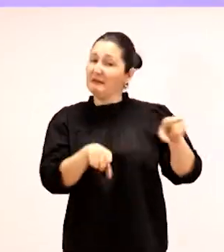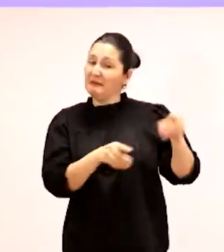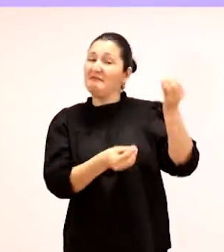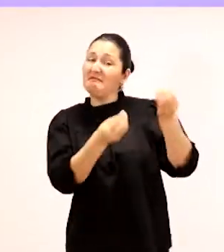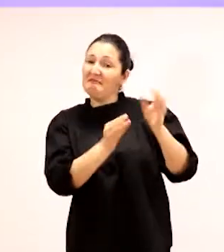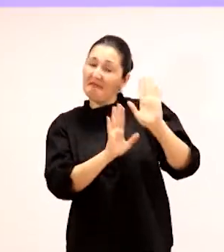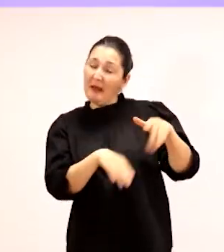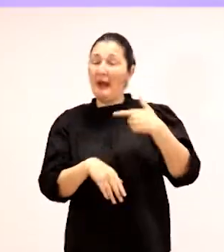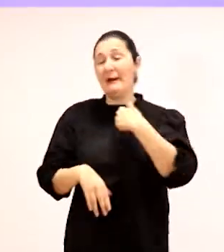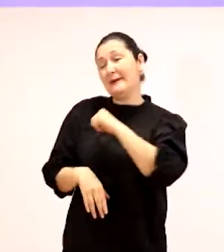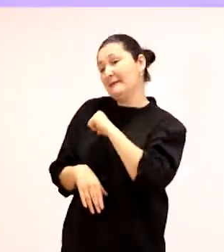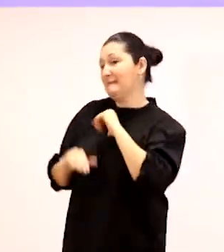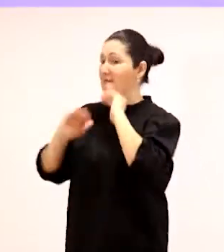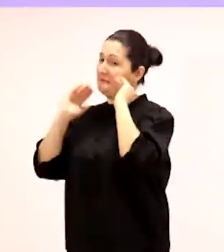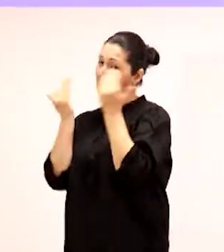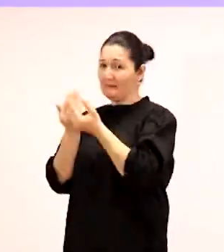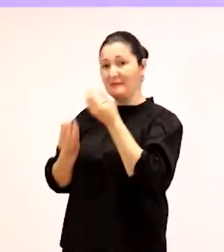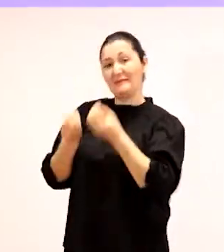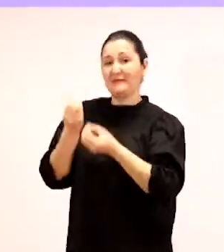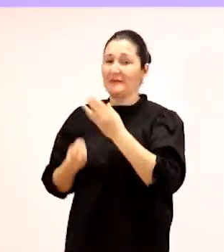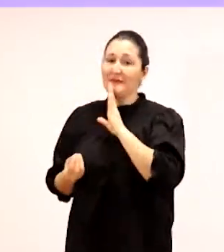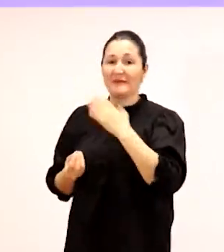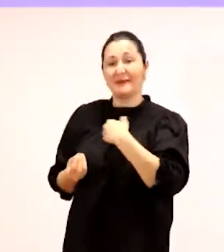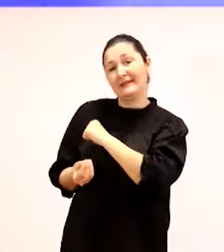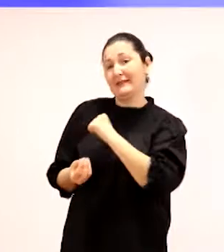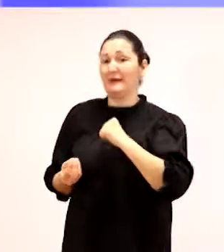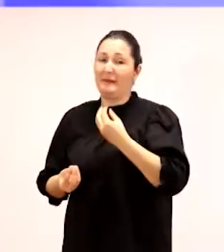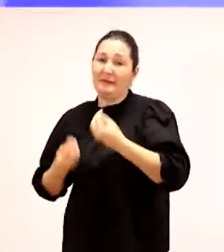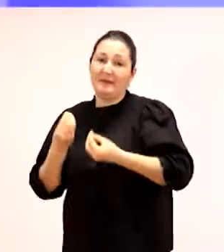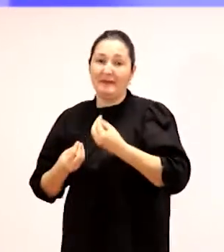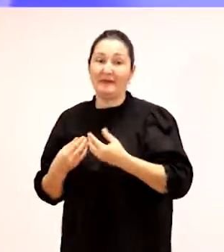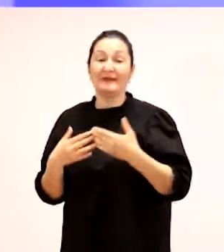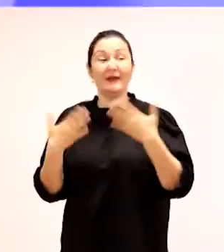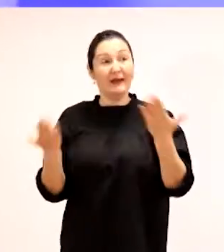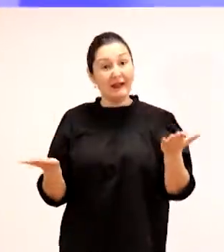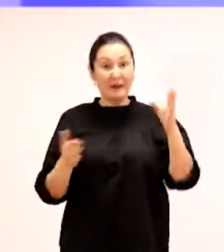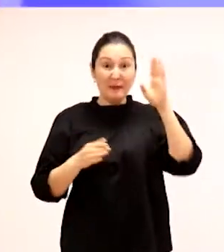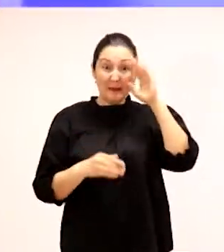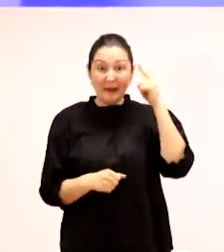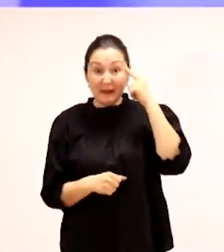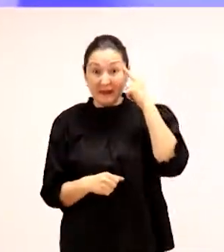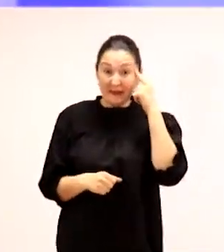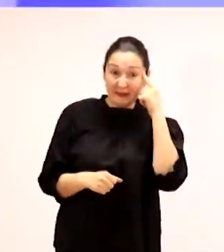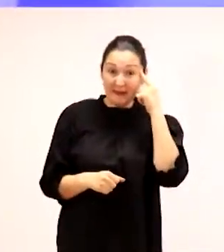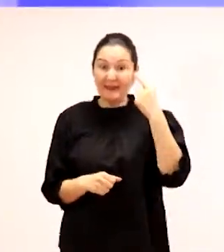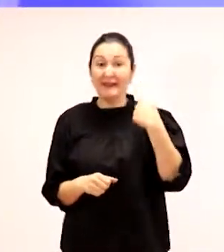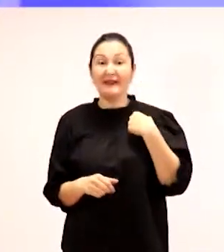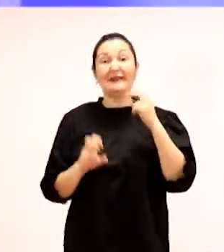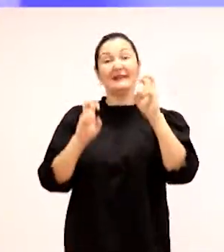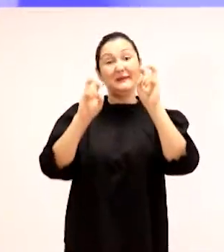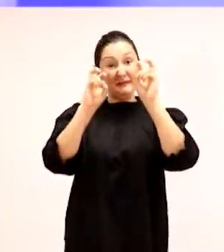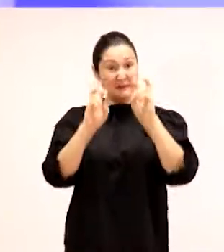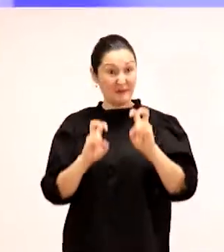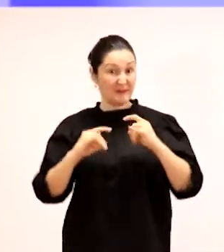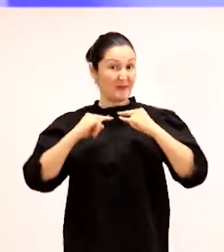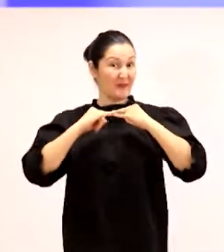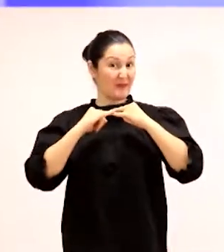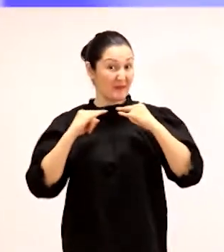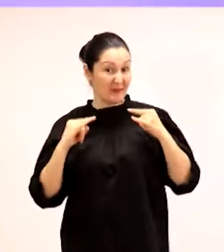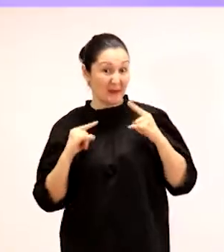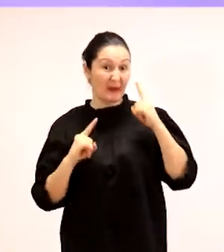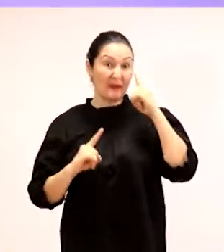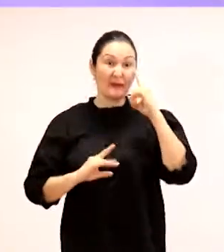себе, а я буду играть сама по себе. Вот что. Сяду-ка я за стол.